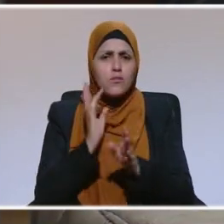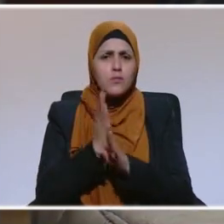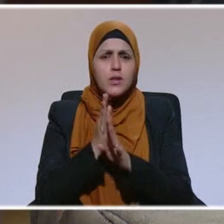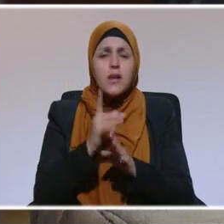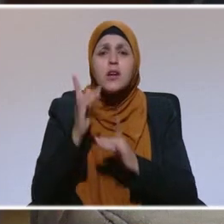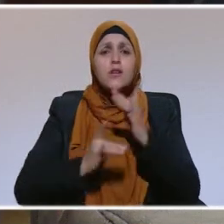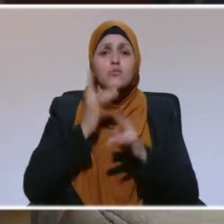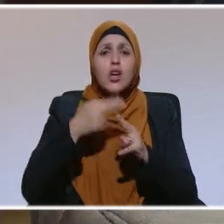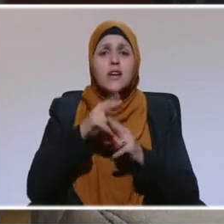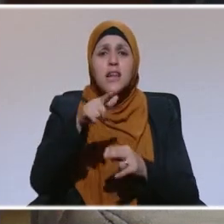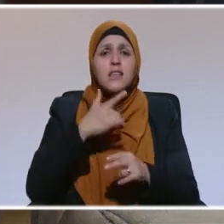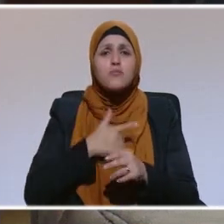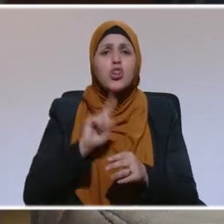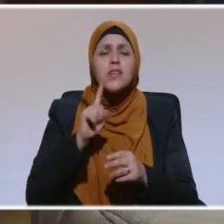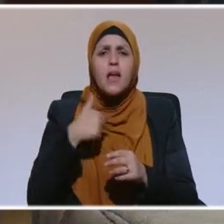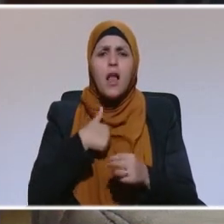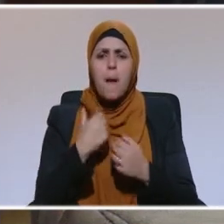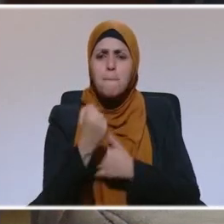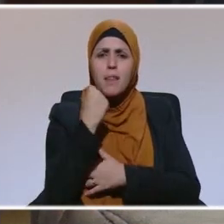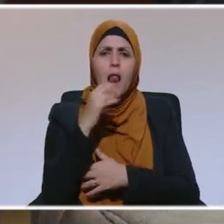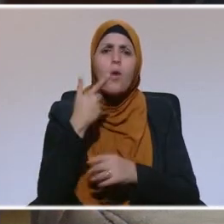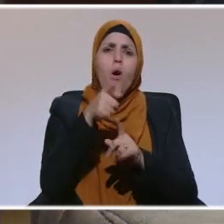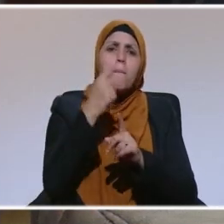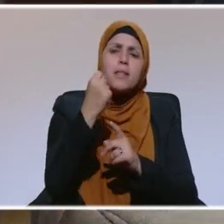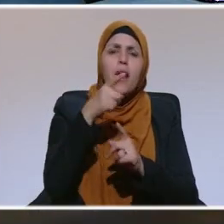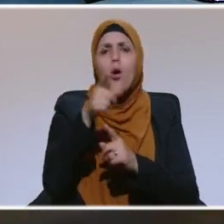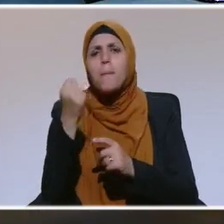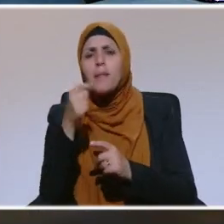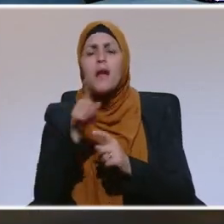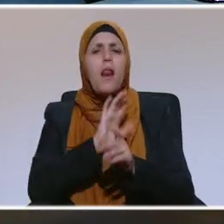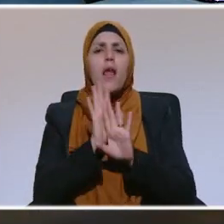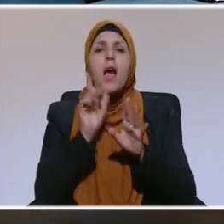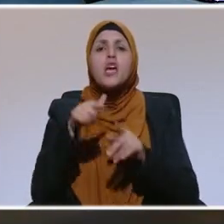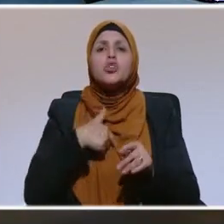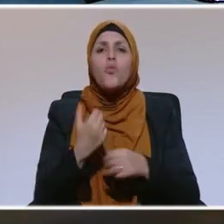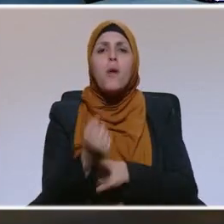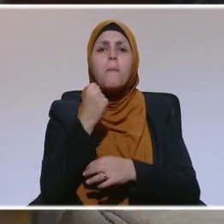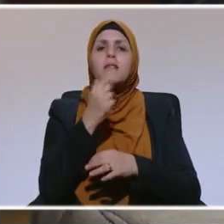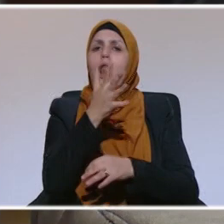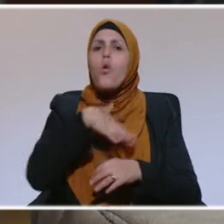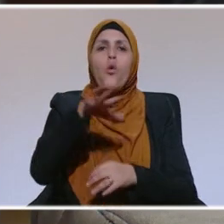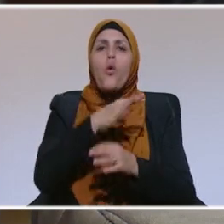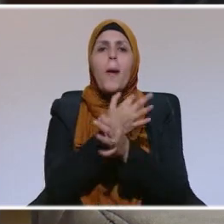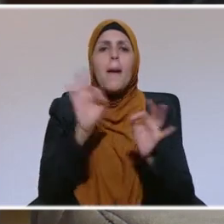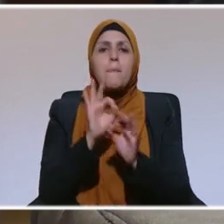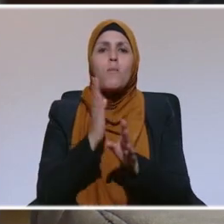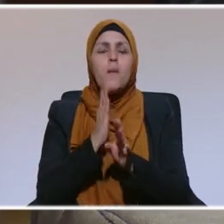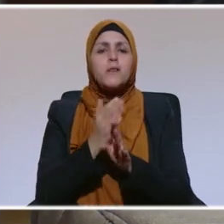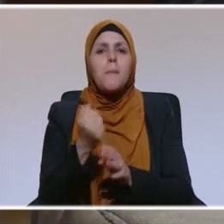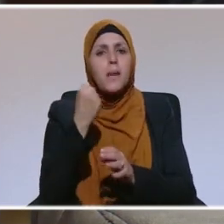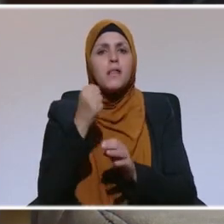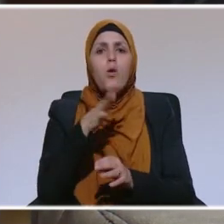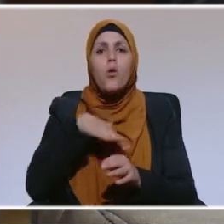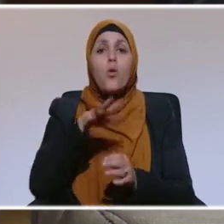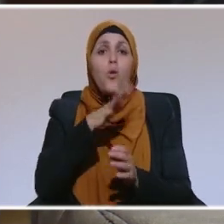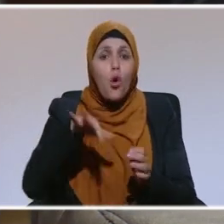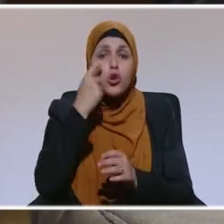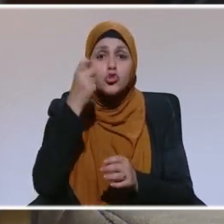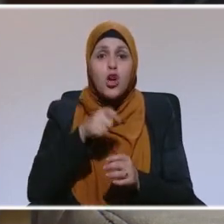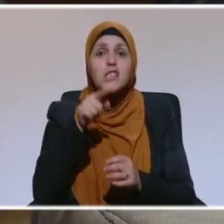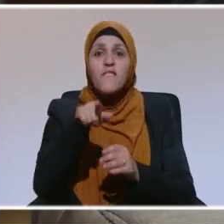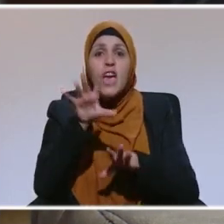مش هتحس انه بطولتي ولا بطولة اسلام ولا ايناس، هو بطولة جماعية، وكل واحد عنده قصته، كل